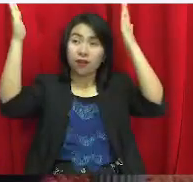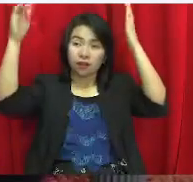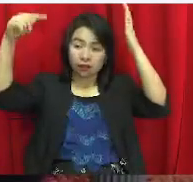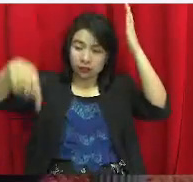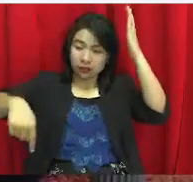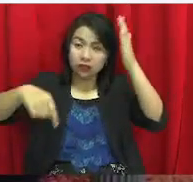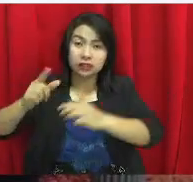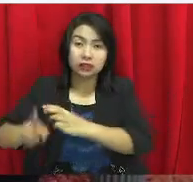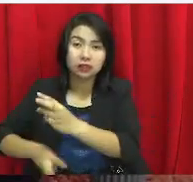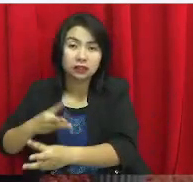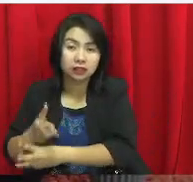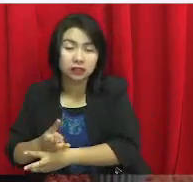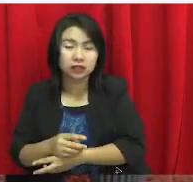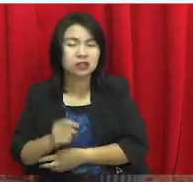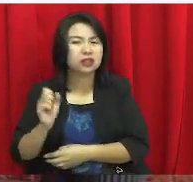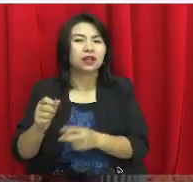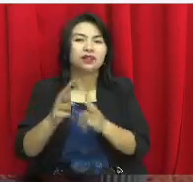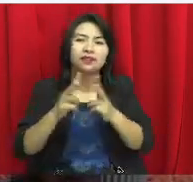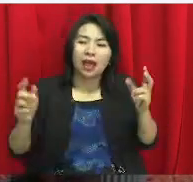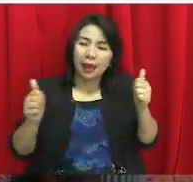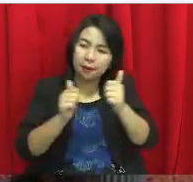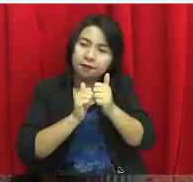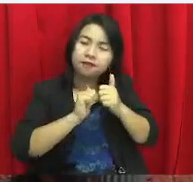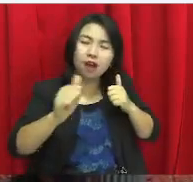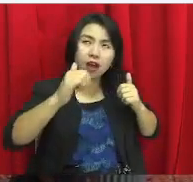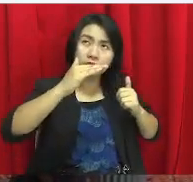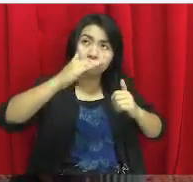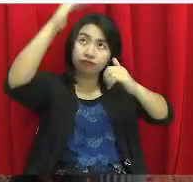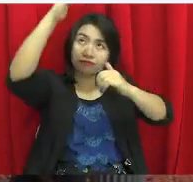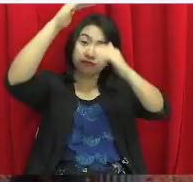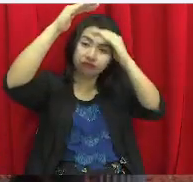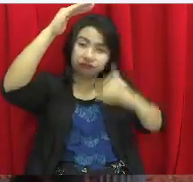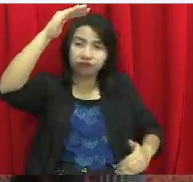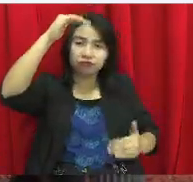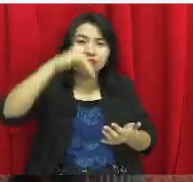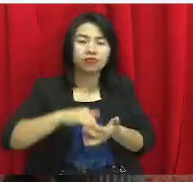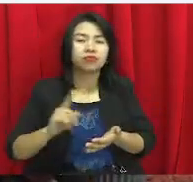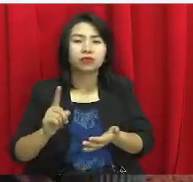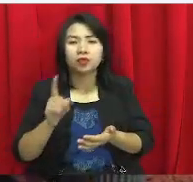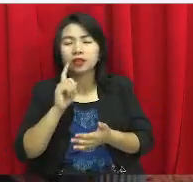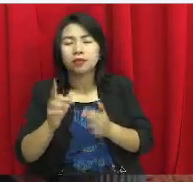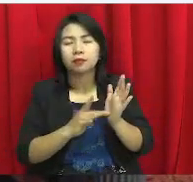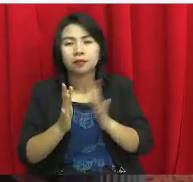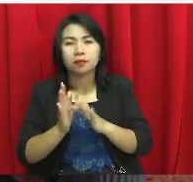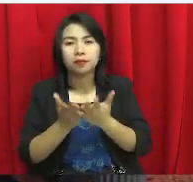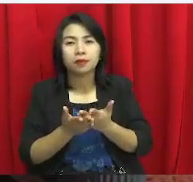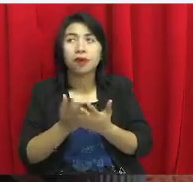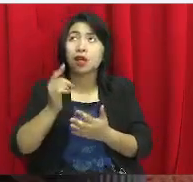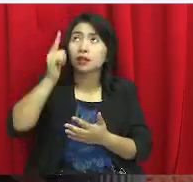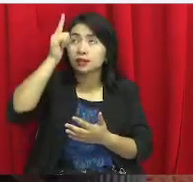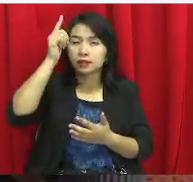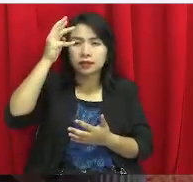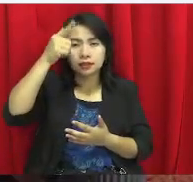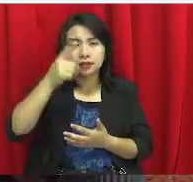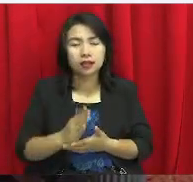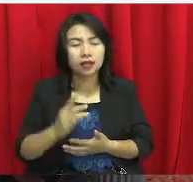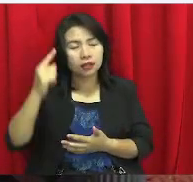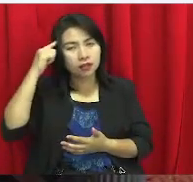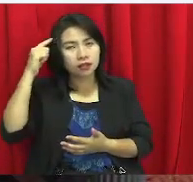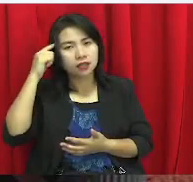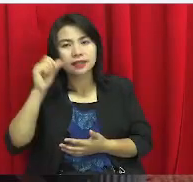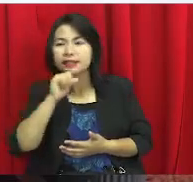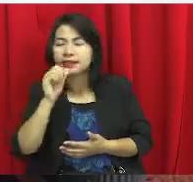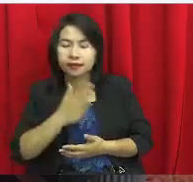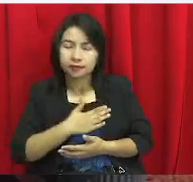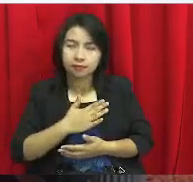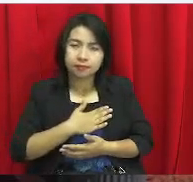comes, pag sa Bible, mga kapatid, binigyan po yung pansin. Your thoughts are not my thoughts. Yan ang sabi po ng Bible. Neither your ways are my